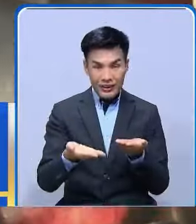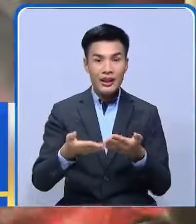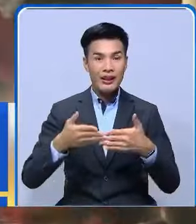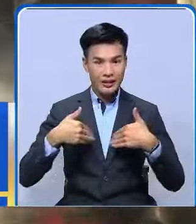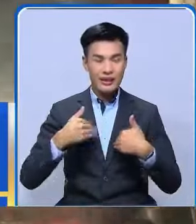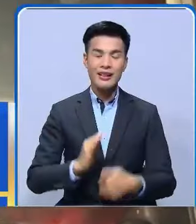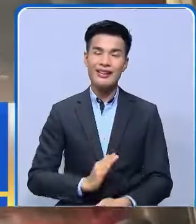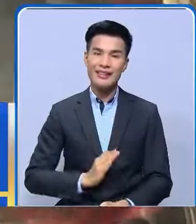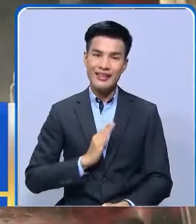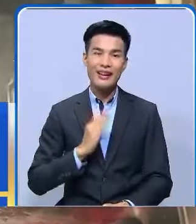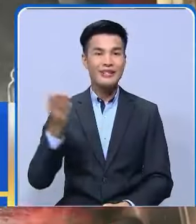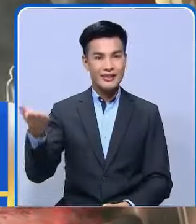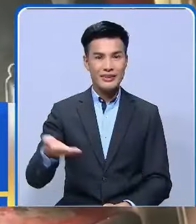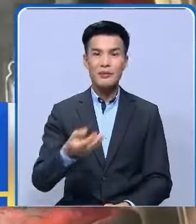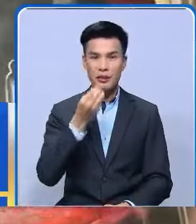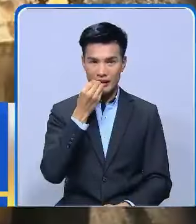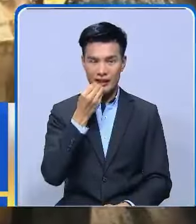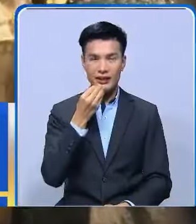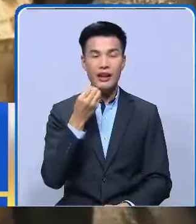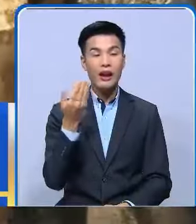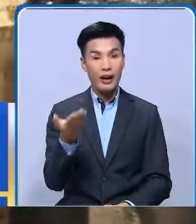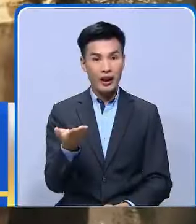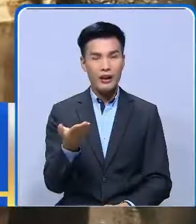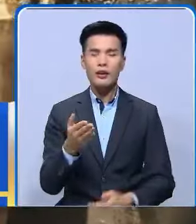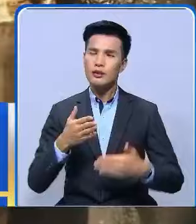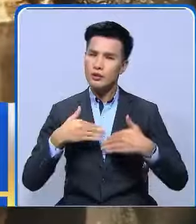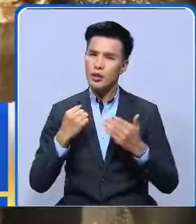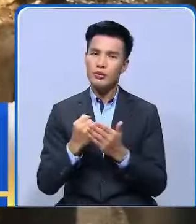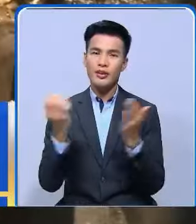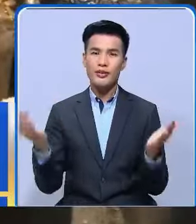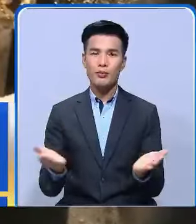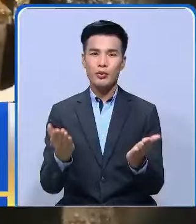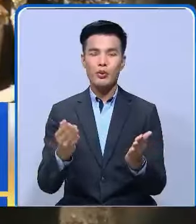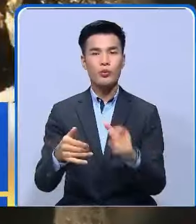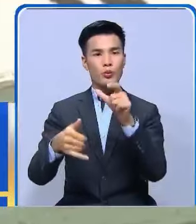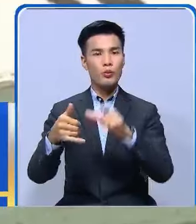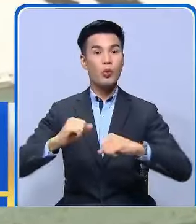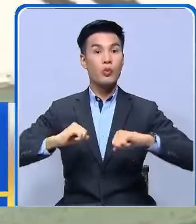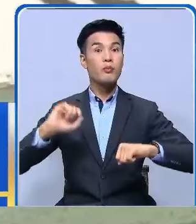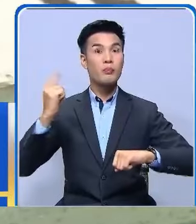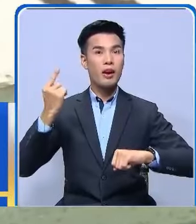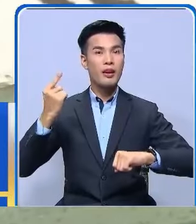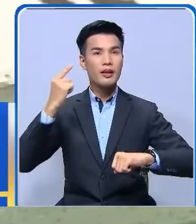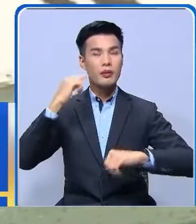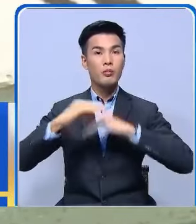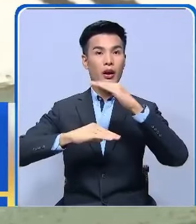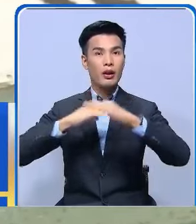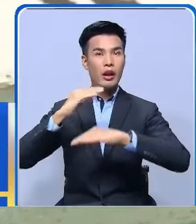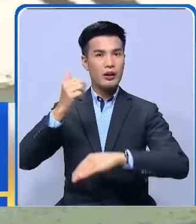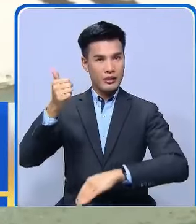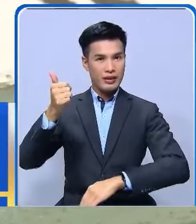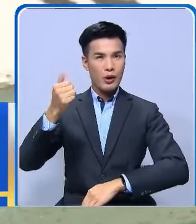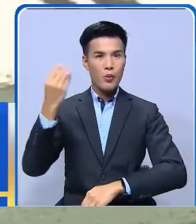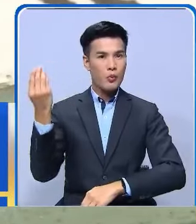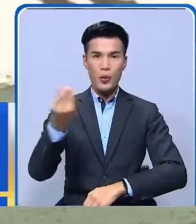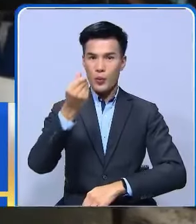ป็นเกียรติอย่างมากเพราะว่าก็เชียร์นายกคนนี้อย่างเต็มที่นะคะเพราะมองว่าเป็นคนรุ่นใหม่ที่จะพัฒนาความเก่งได้เร็วม